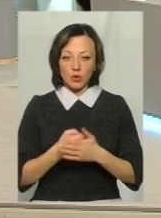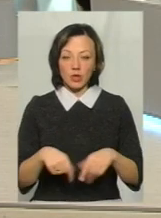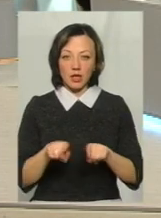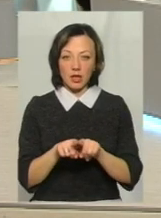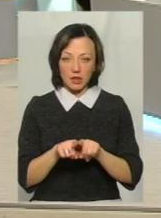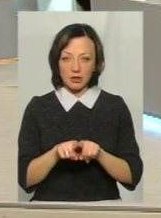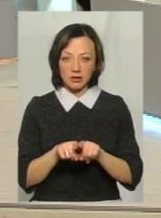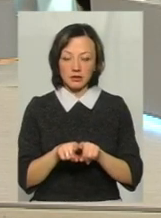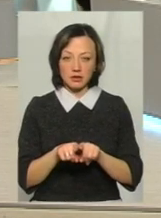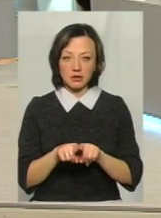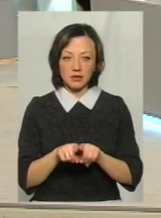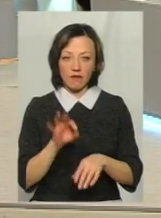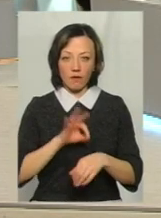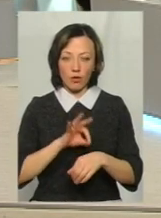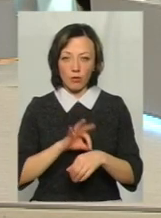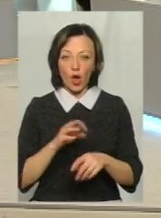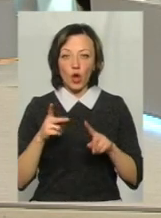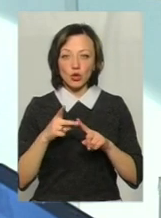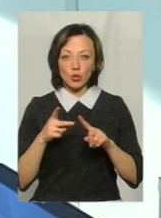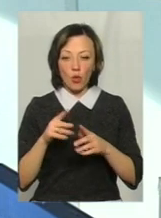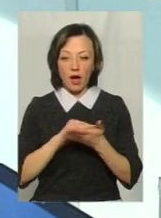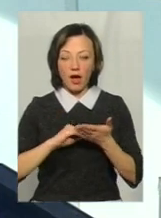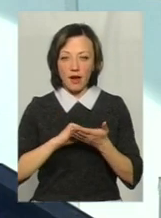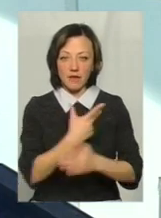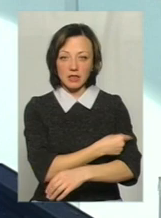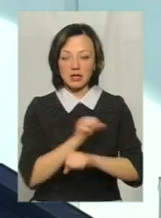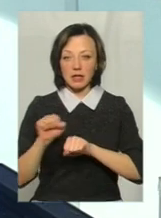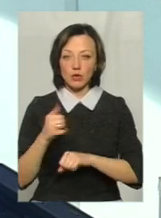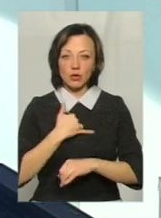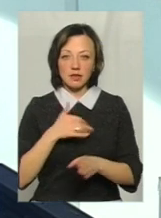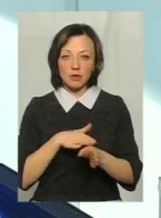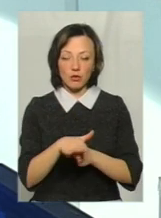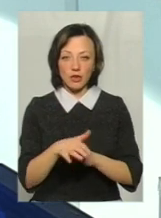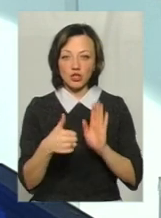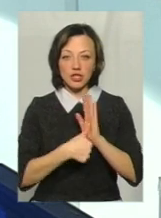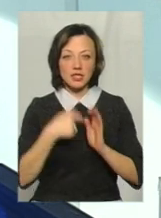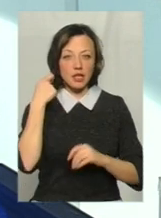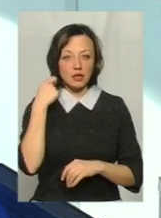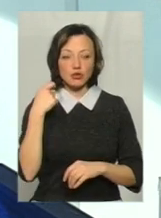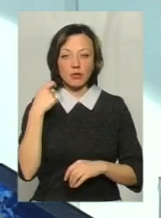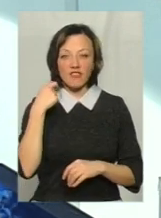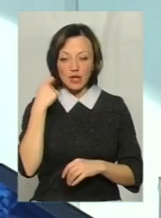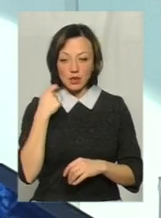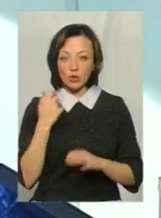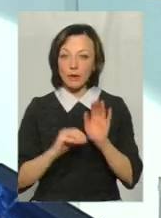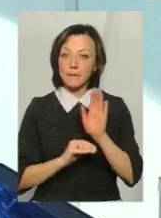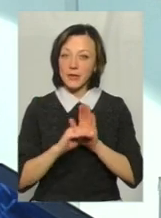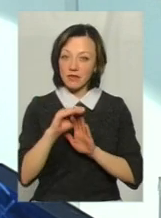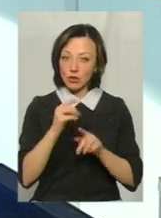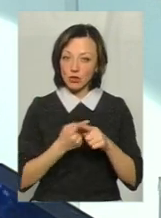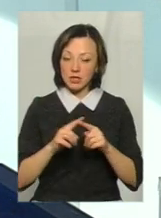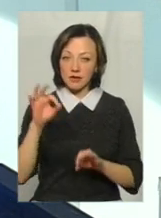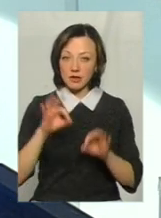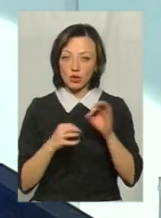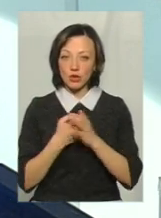складних моментів захищеності. Друга ревакцинація, яка в нас відбувається в 6-річному віці, вже підвищує цей відсоток